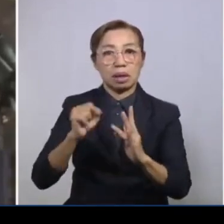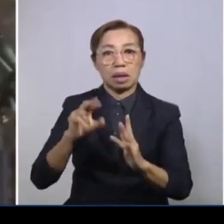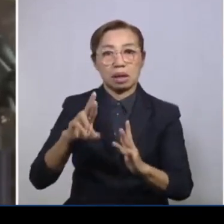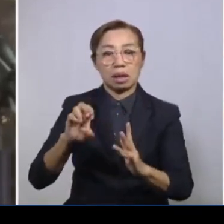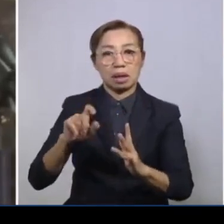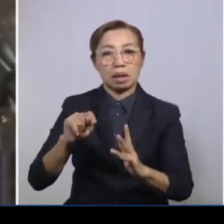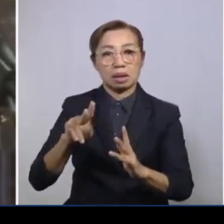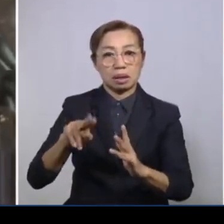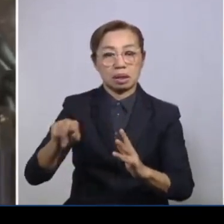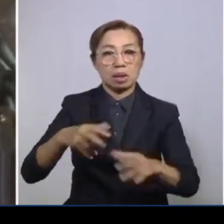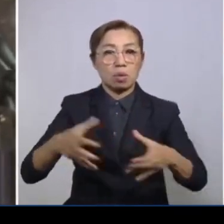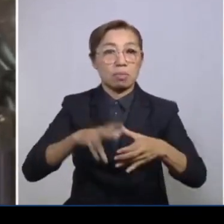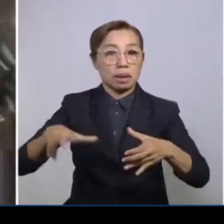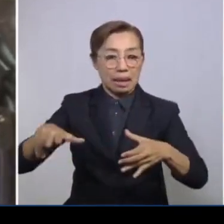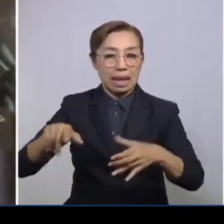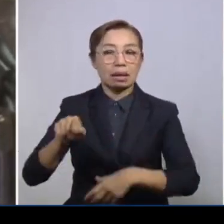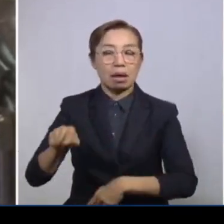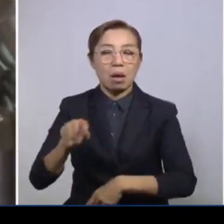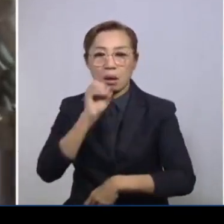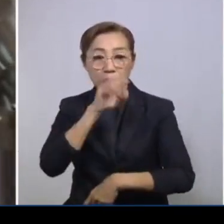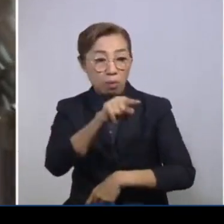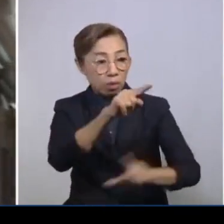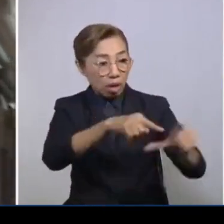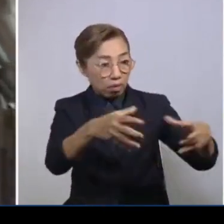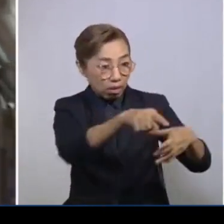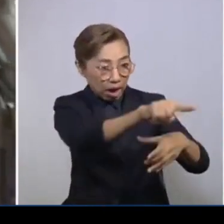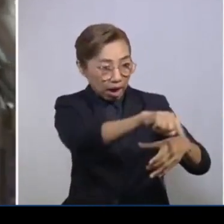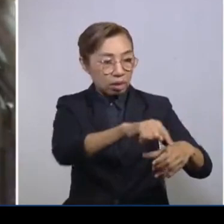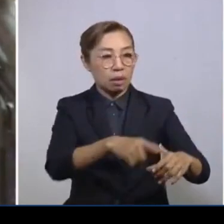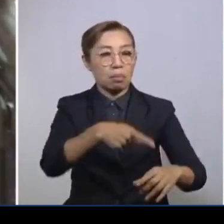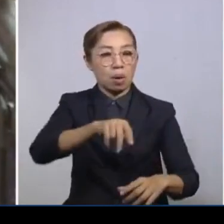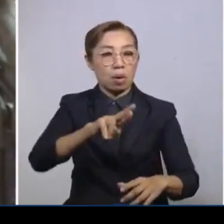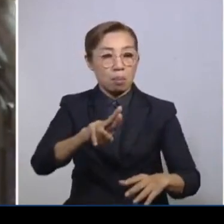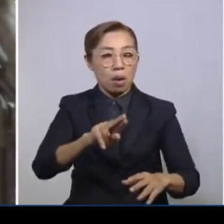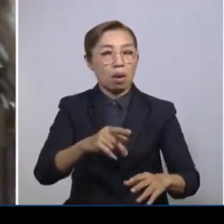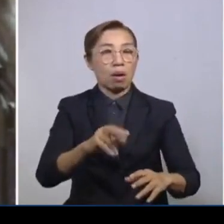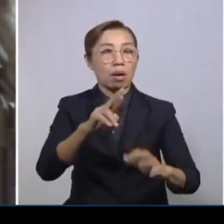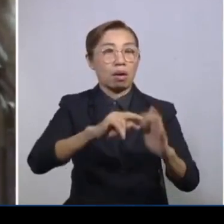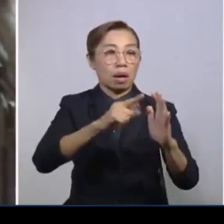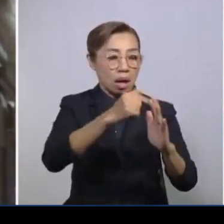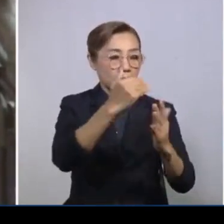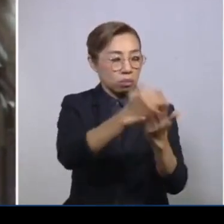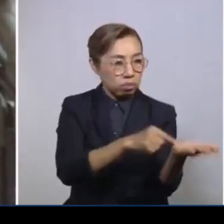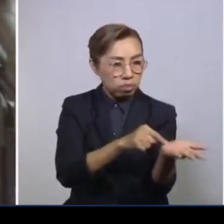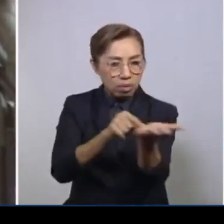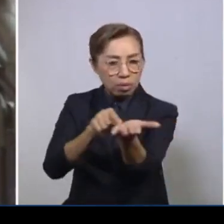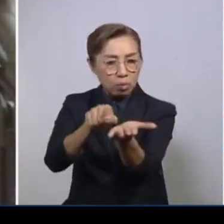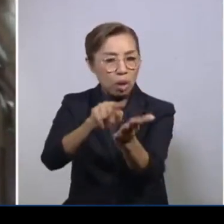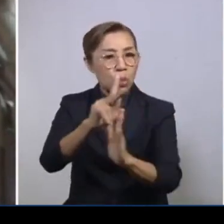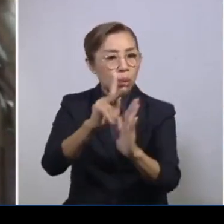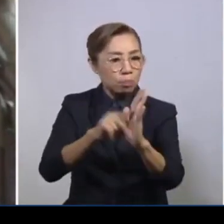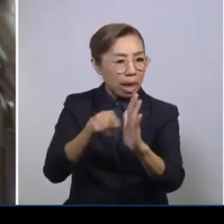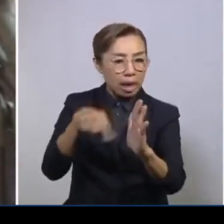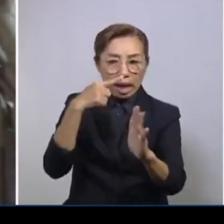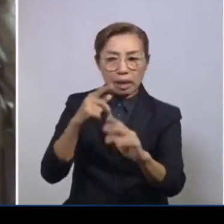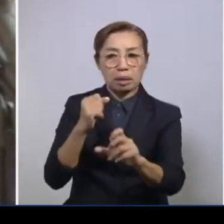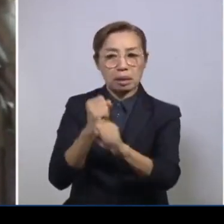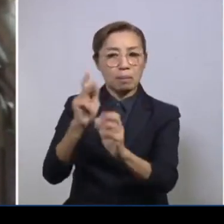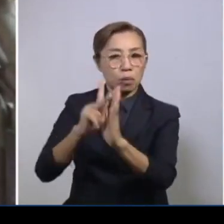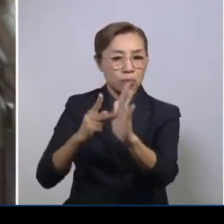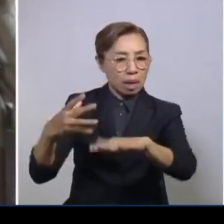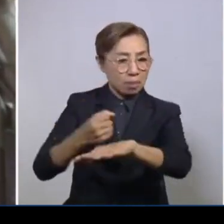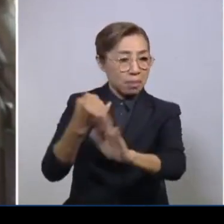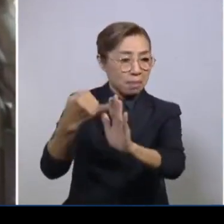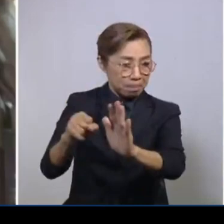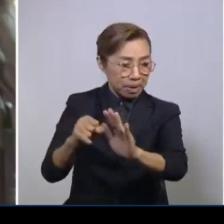ายชื่อพรรคเพื่อไทยกล่าวถึงกรณีที่พรรคก้าวไกลผลักดันร่างพรบนิรโทษกรรมว่าในส่วนของพรรคเพื่อไทยขอดูที่สาระสำคัญและหลัก